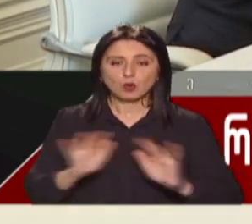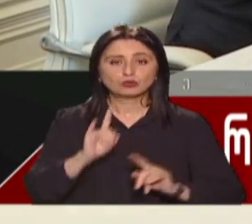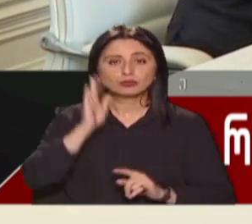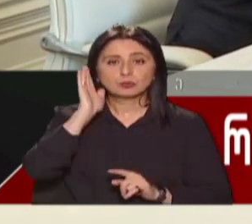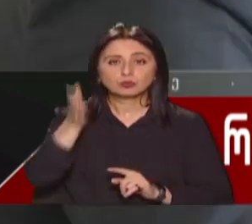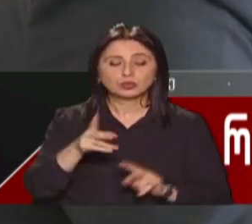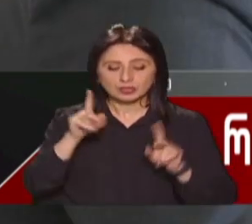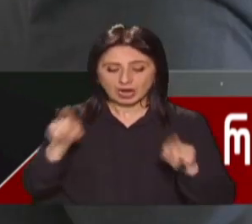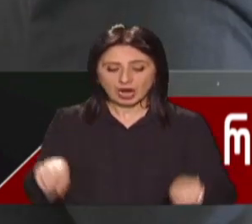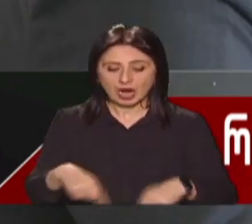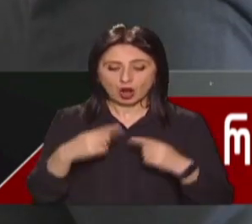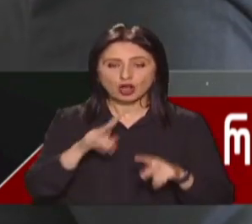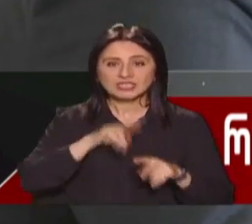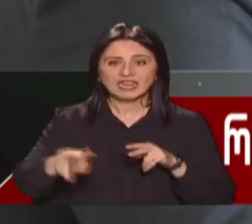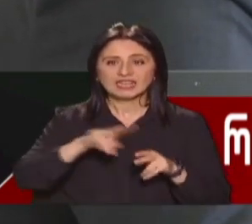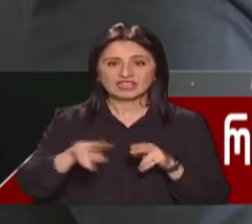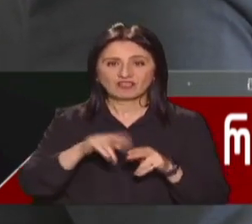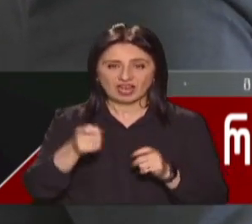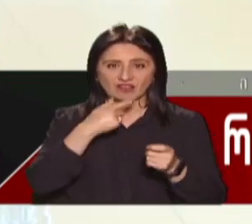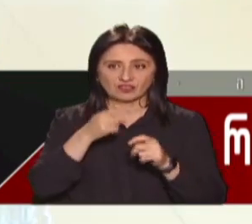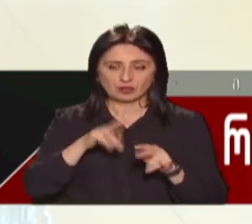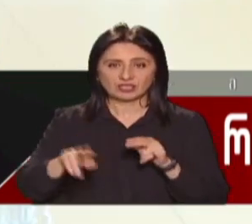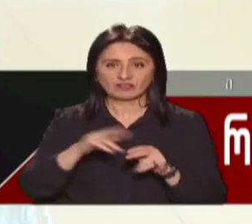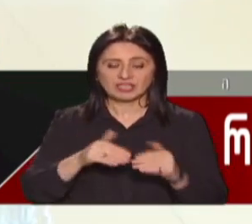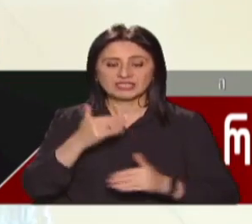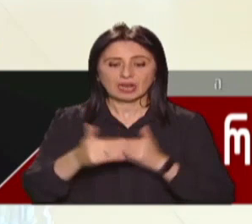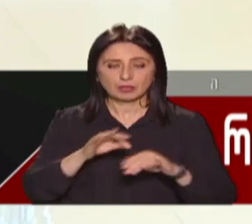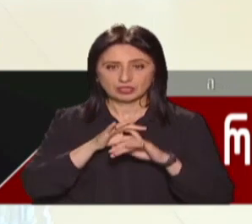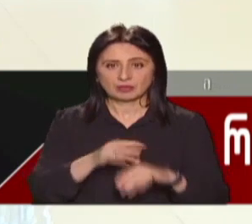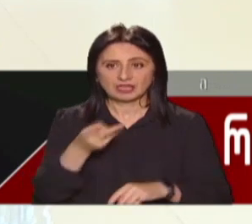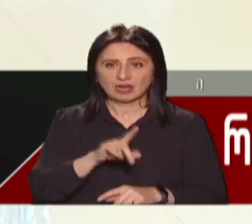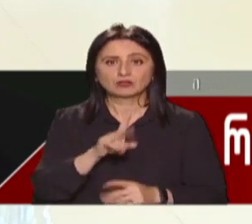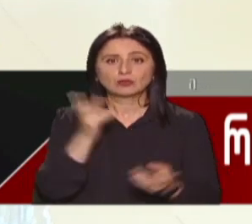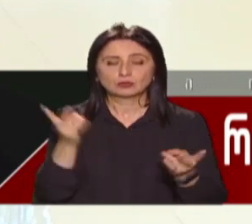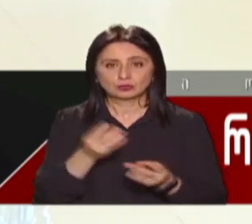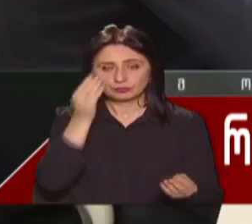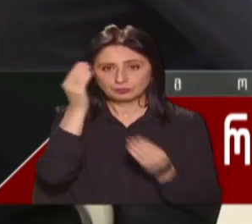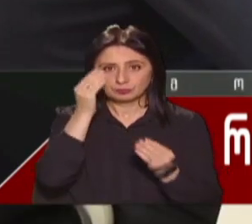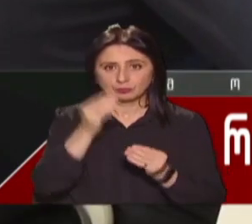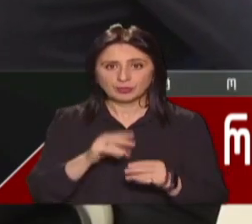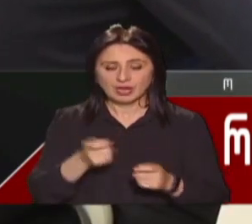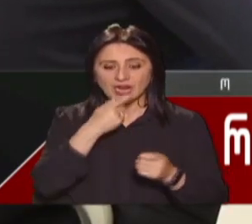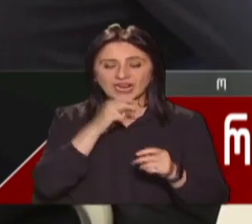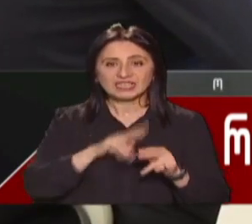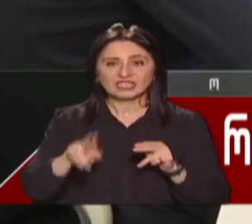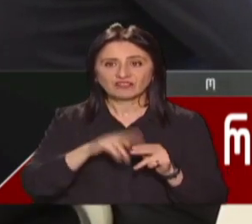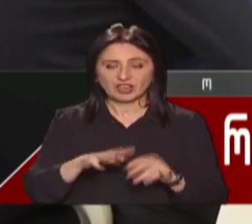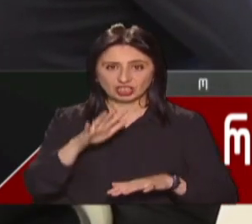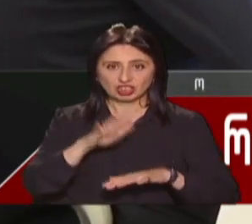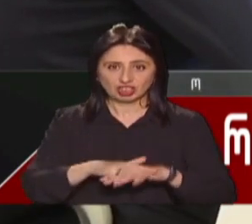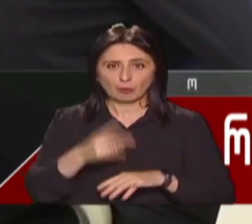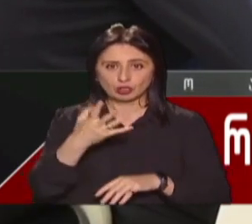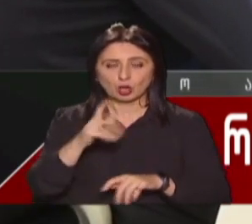ღონისძიებები, რომელთა განხორციელება რთველის ორგანიზებულად და წარმატებულად ჩატარებისთვისაა აუცილებელი. რთველის საკოორდინაციო შტაბი